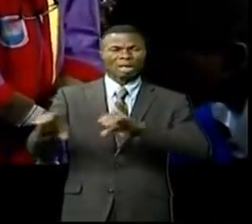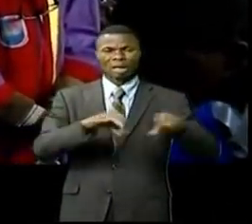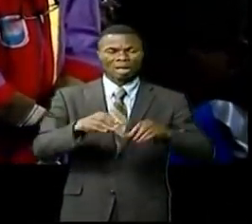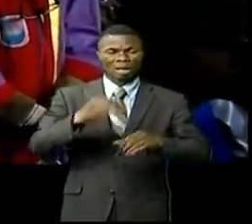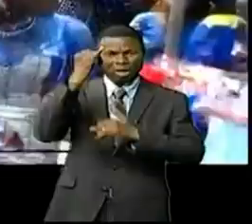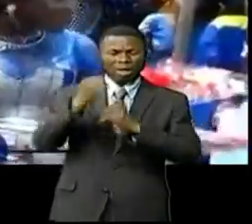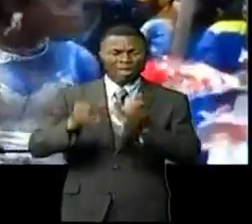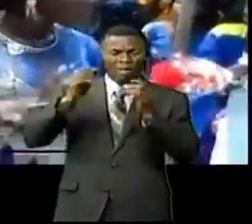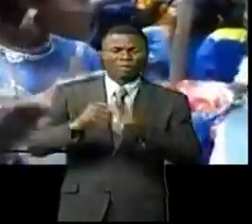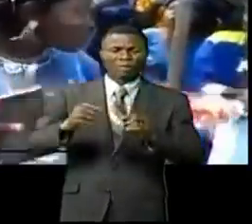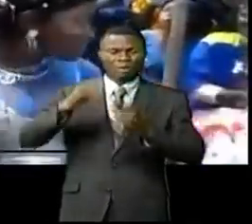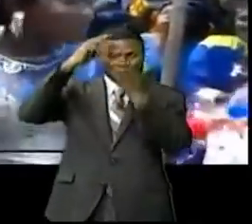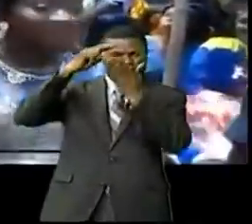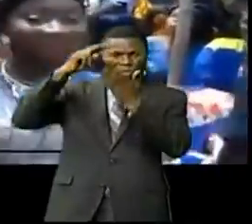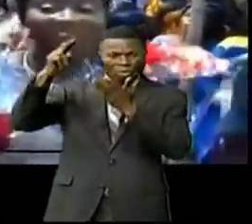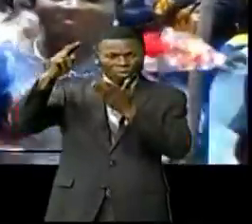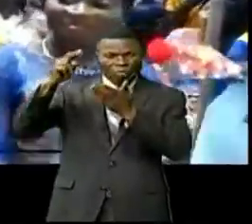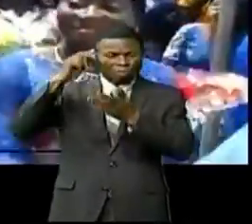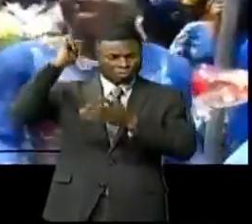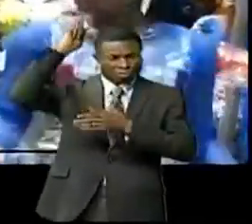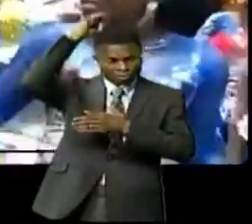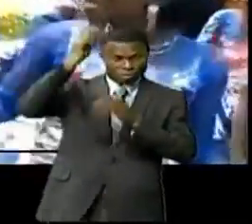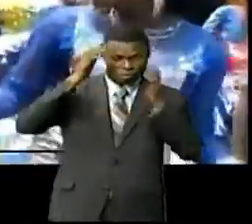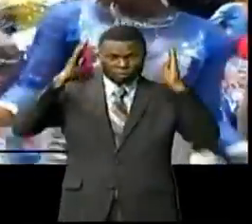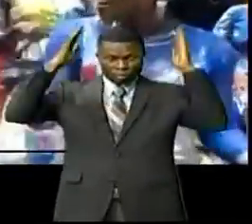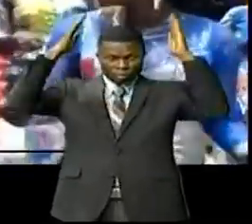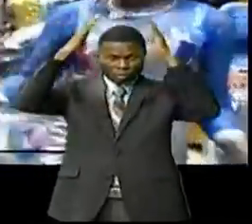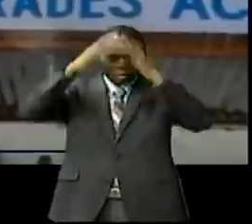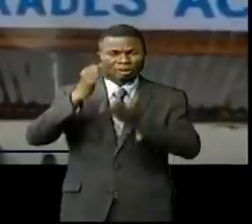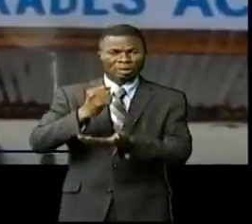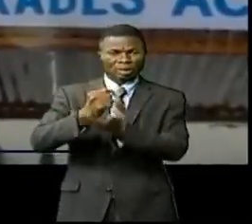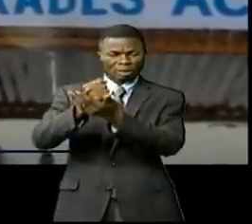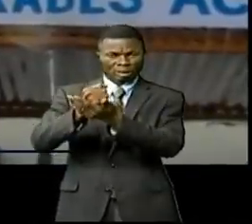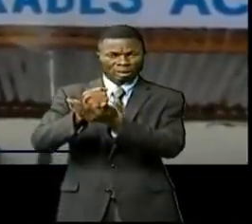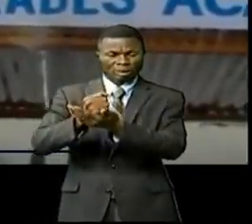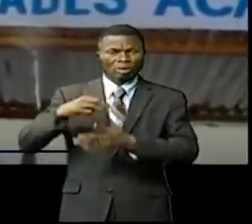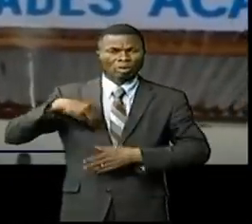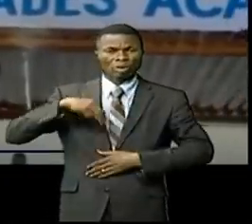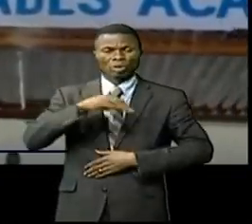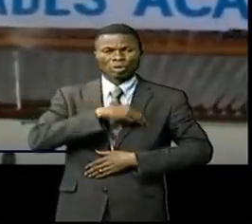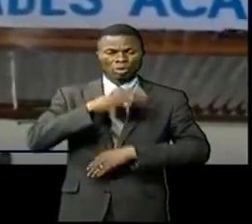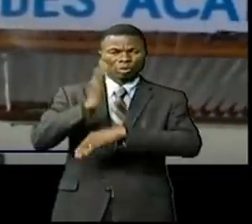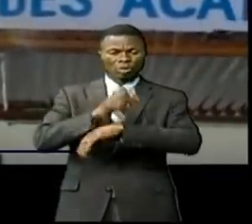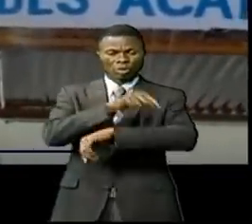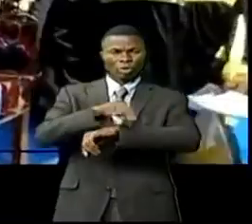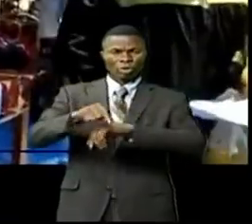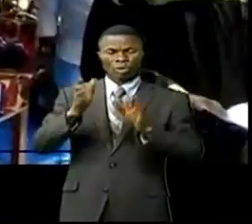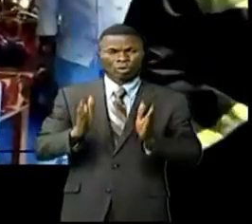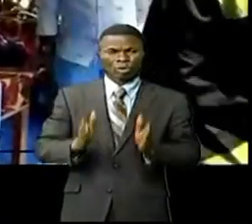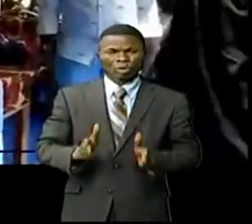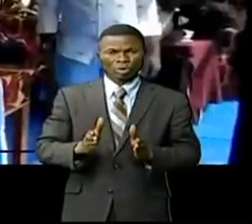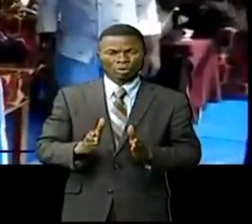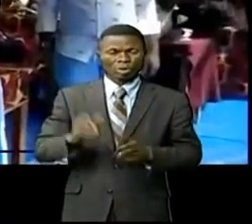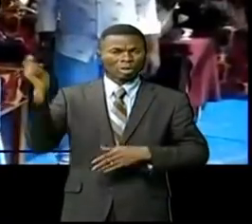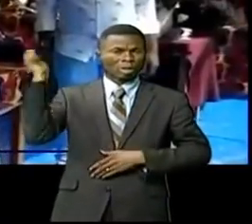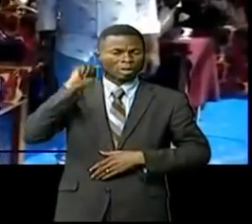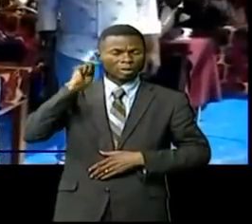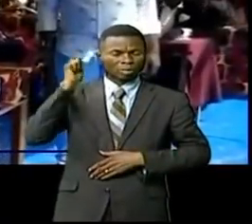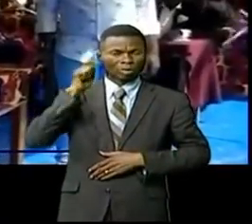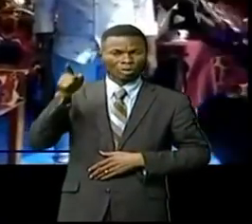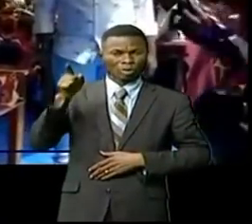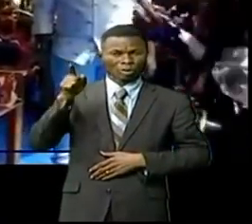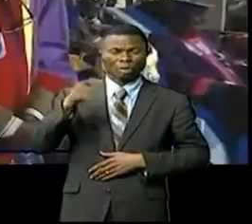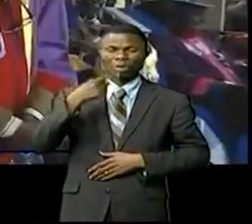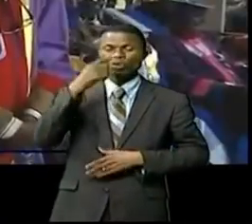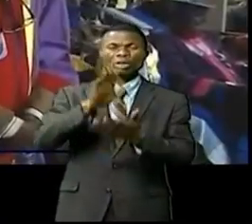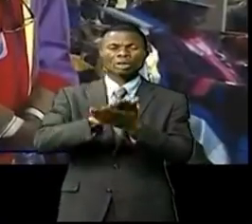clôture de l'année académique et de collation des grades a permis aux membres du conseil d'administration, le professeur Bourra, de